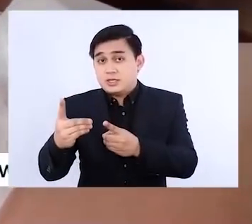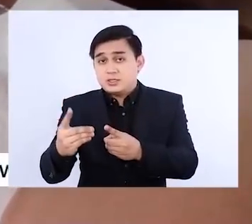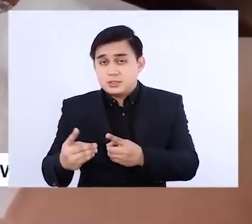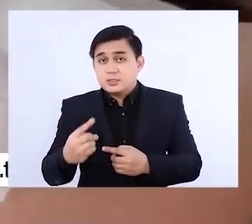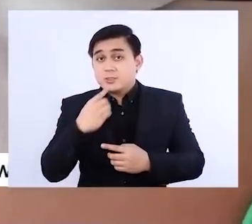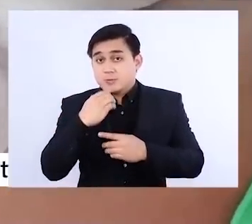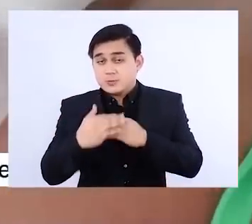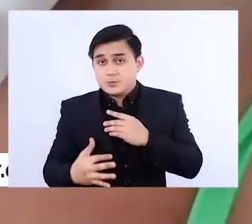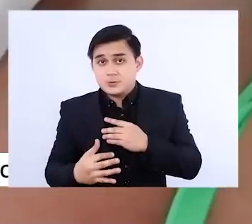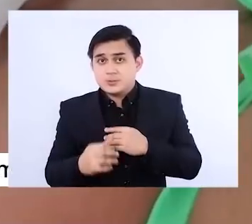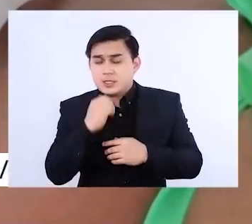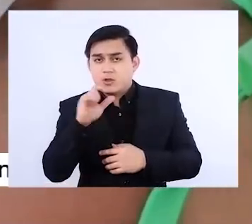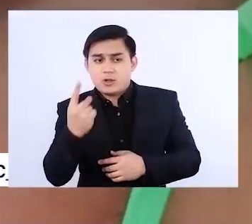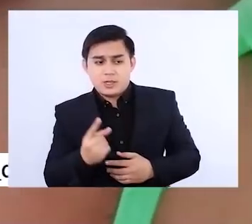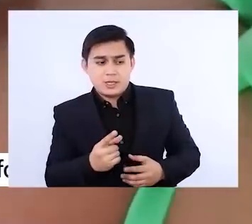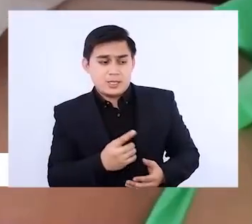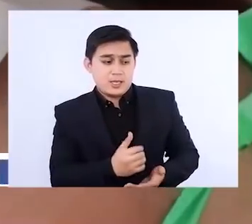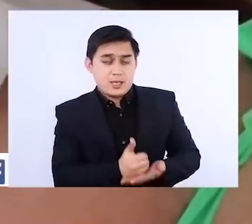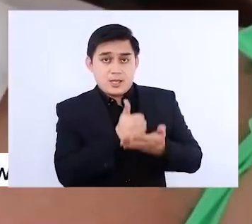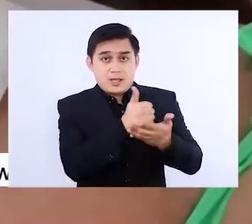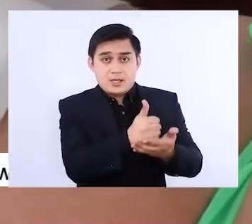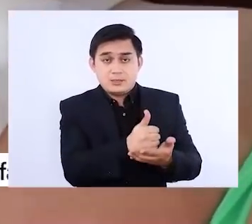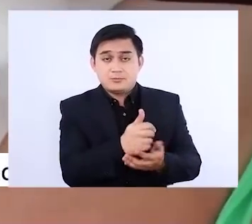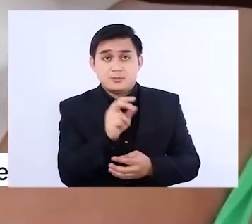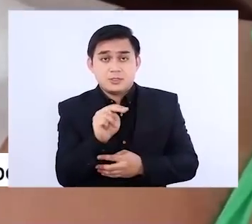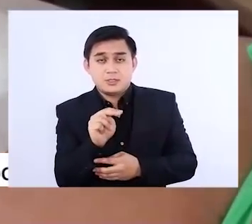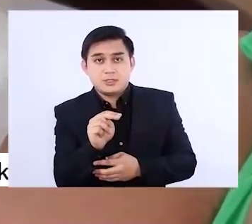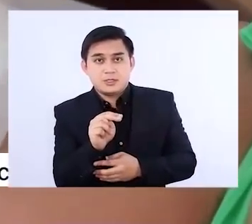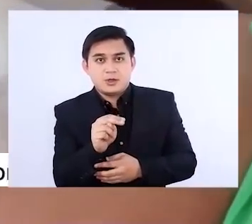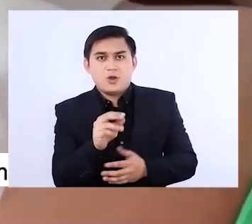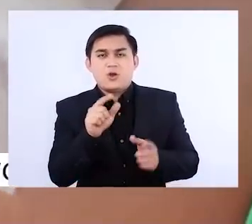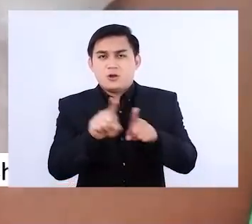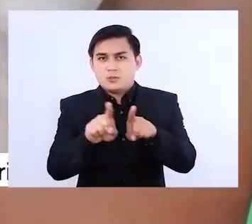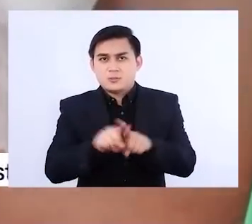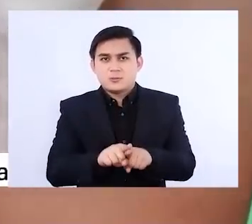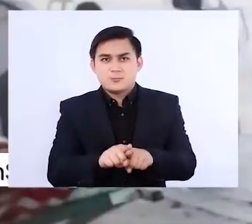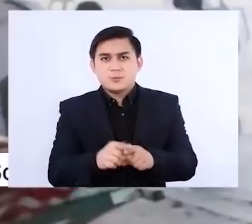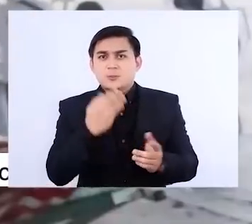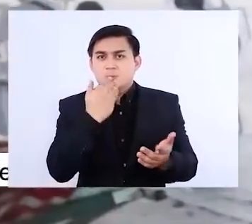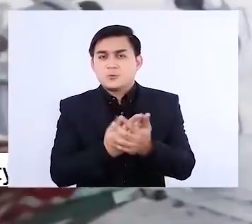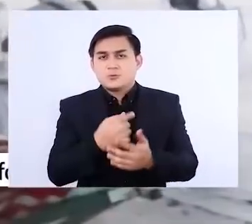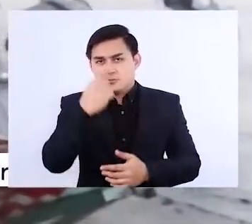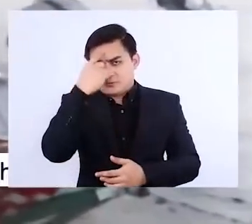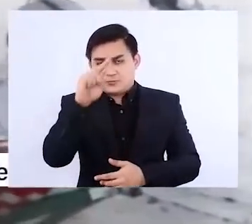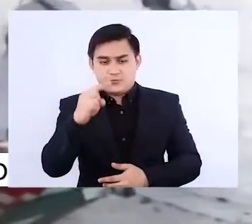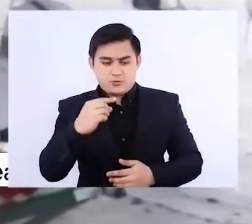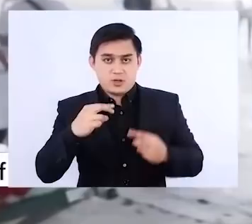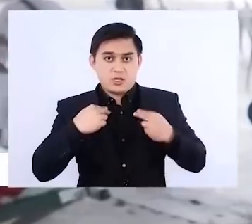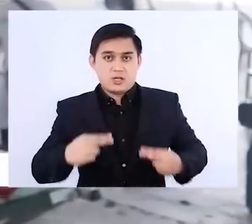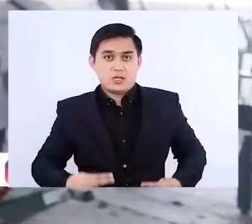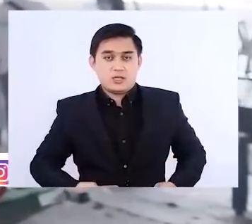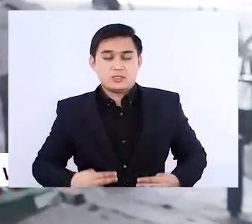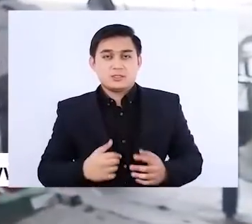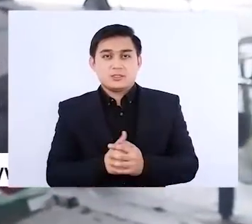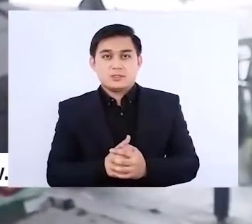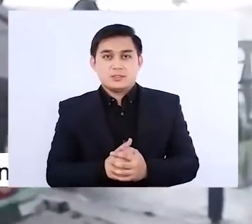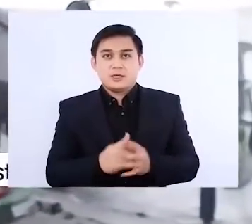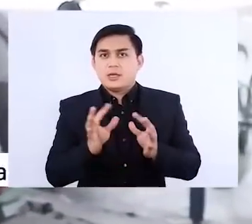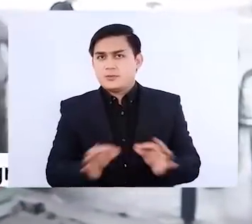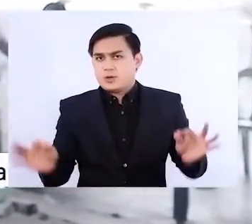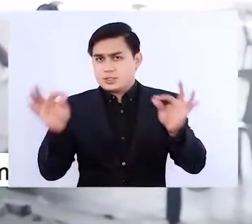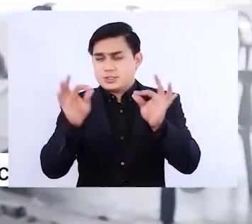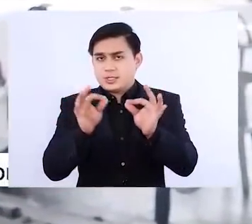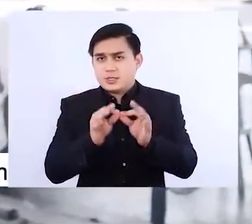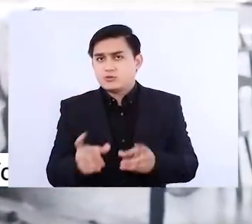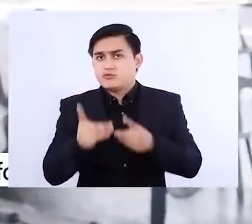lamang makakatulong sa nangangailangan nito, kundi makakabuti rin sa ating kalusugan. Mahalaga po ang pagdodonate ng dugo dahil